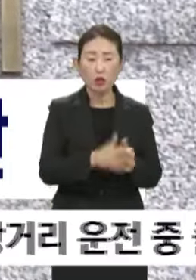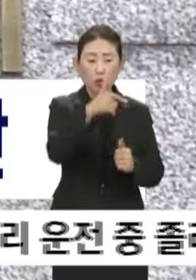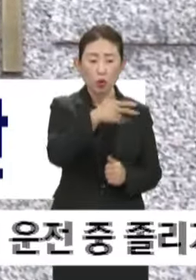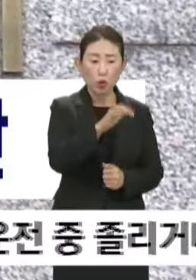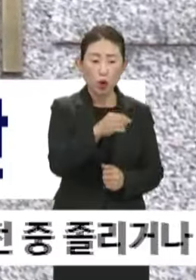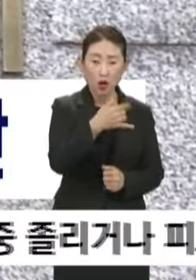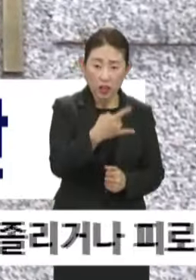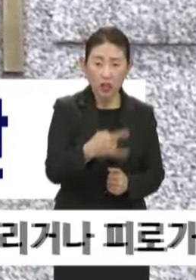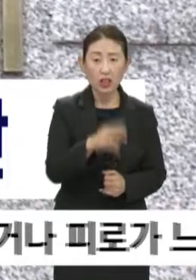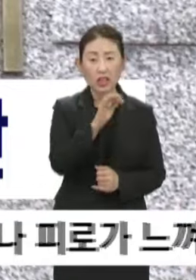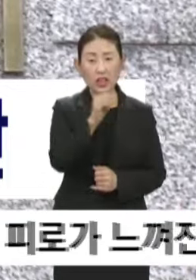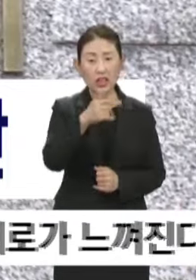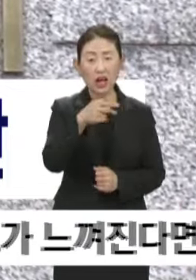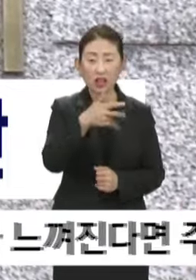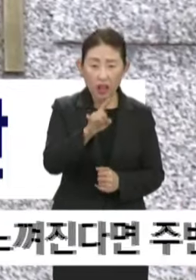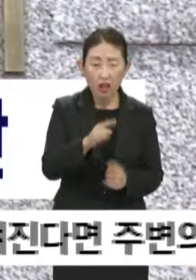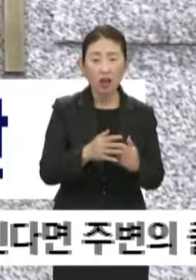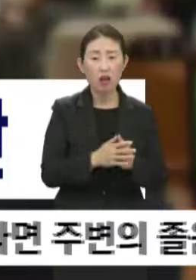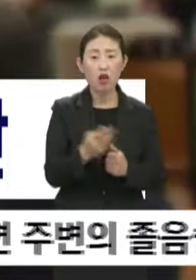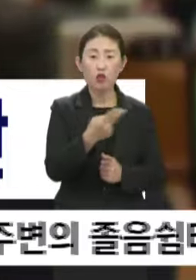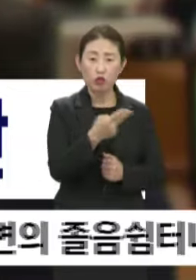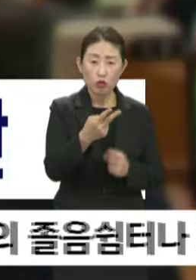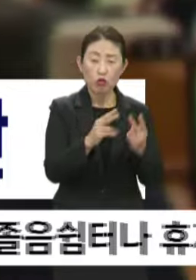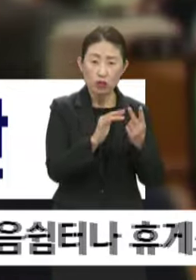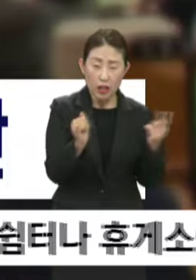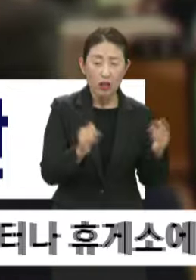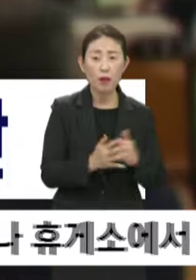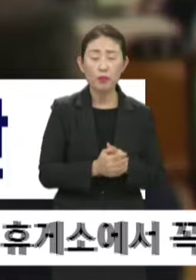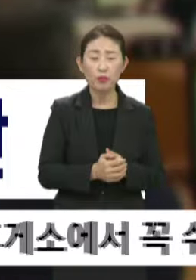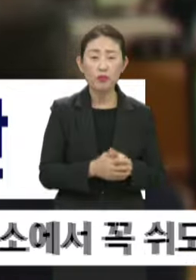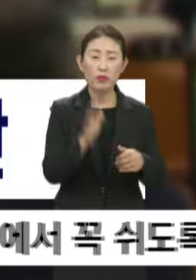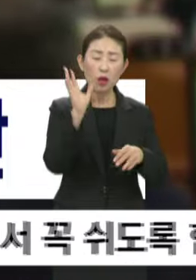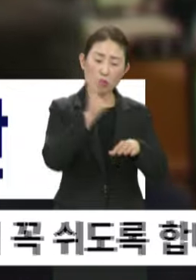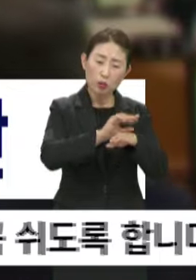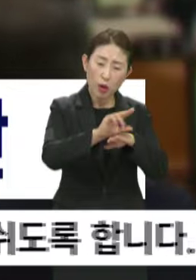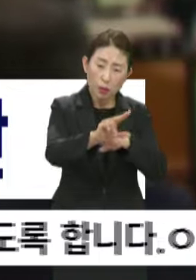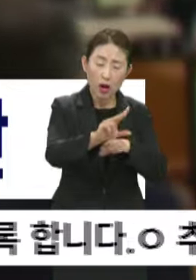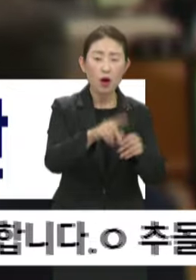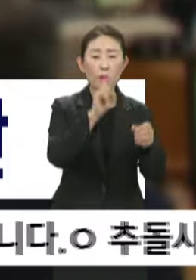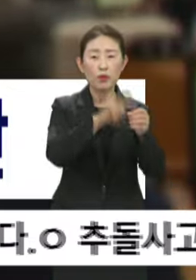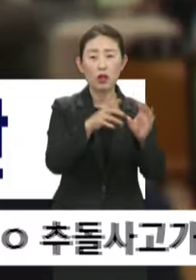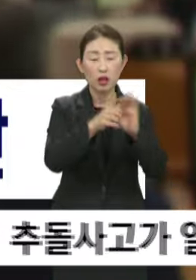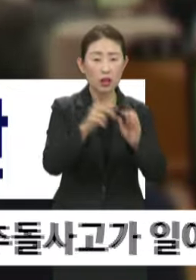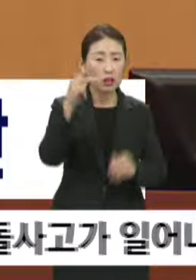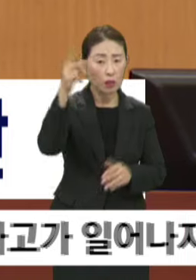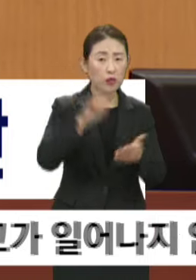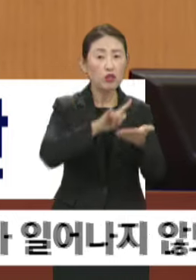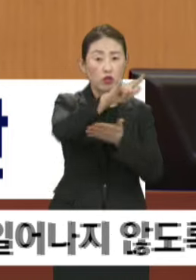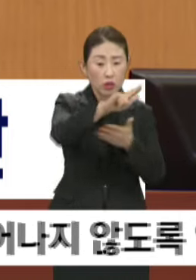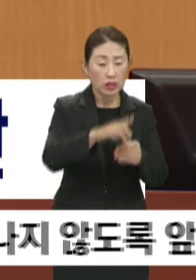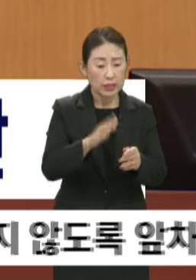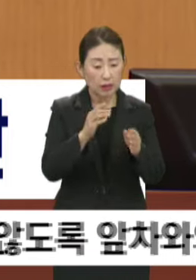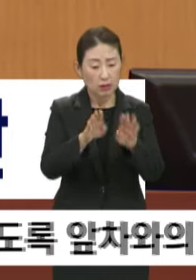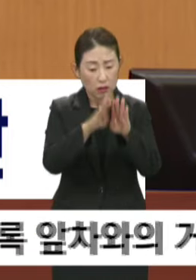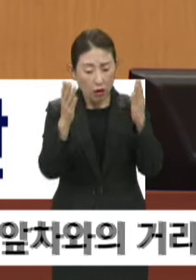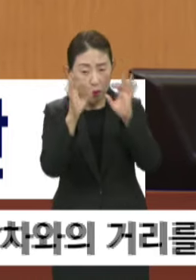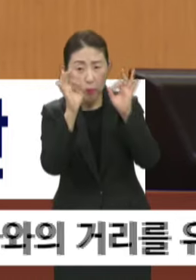전 의장이 3, 4, 5호선 무궤도 트램 사업 추진을 위해 다음 주 떠나는 출장에는 실제 사업을 추진하기